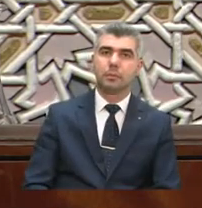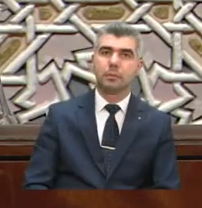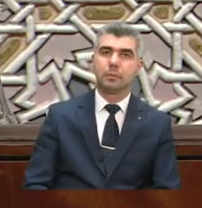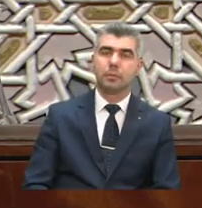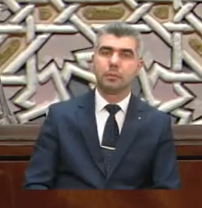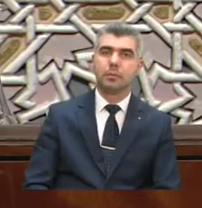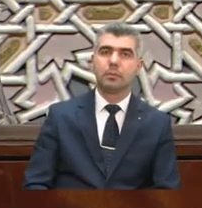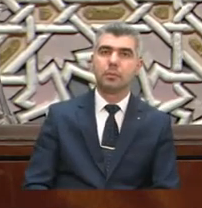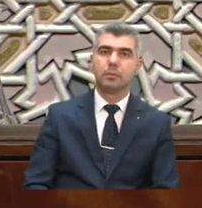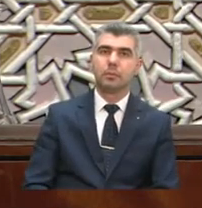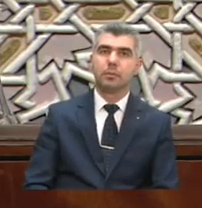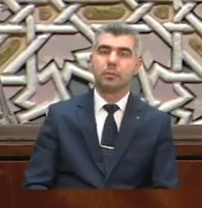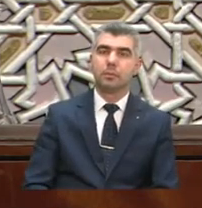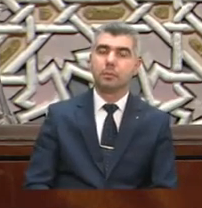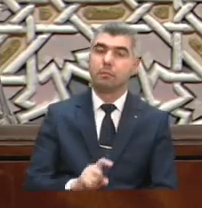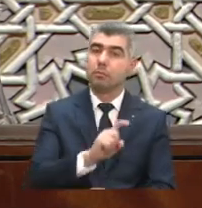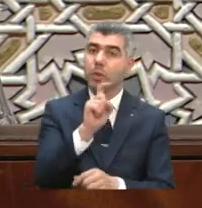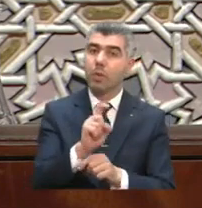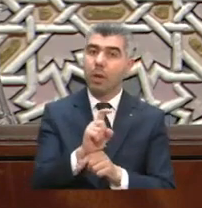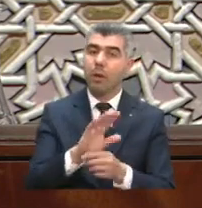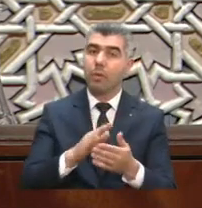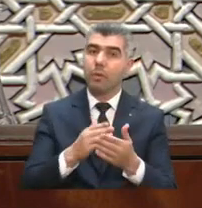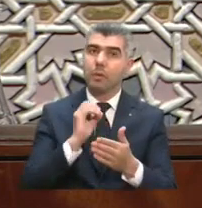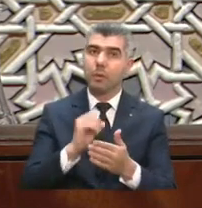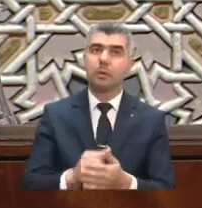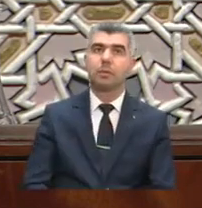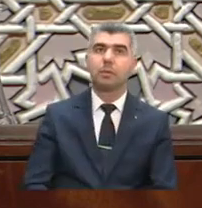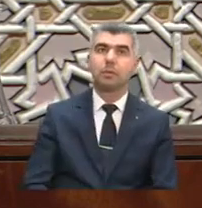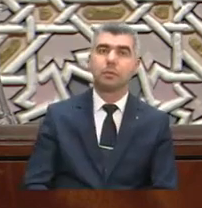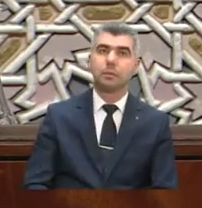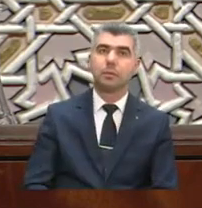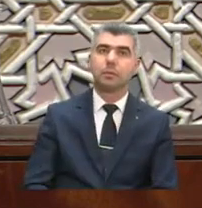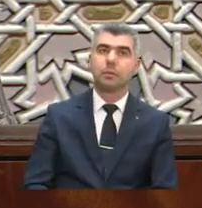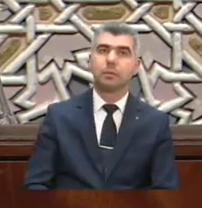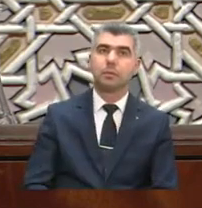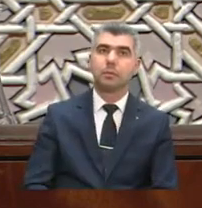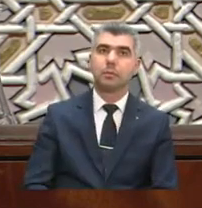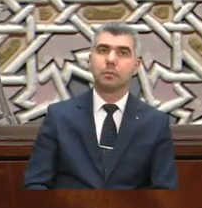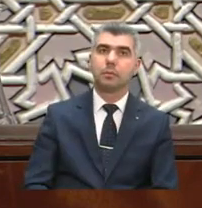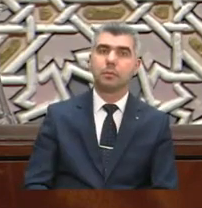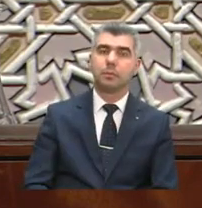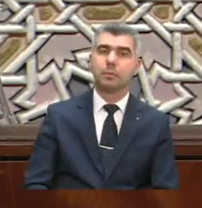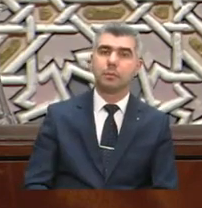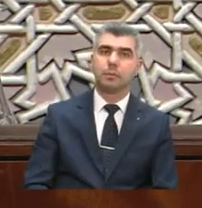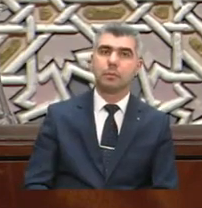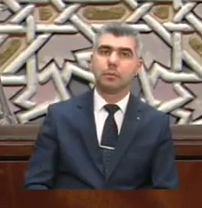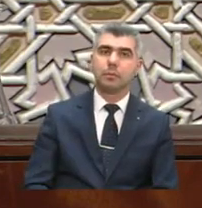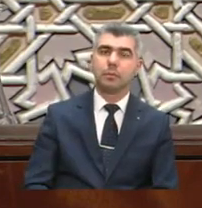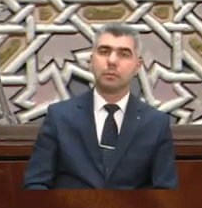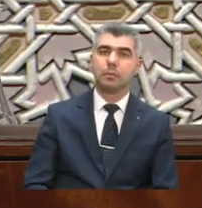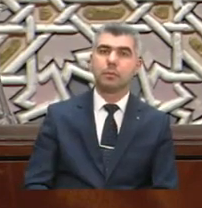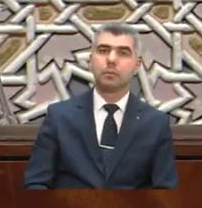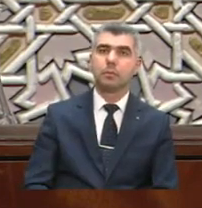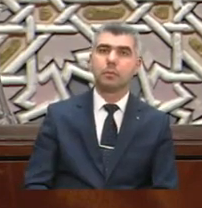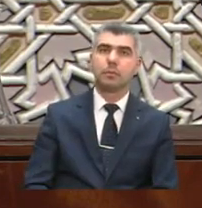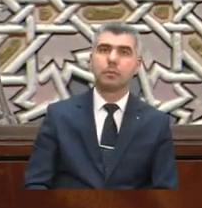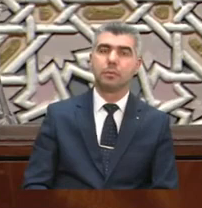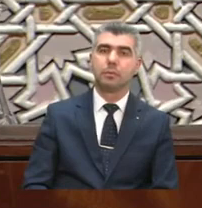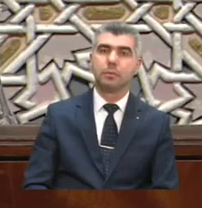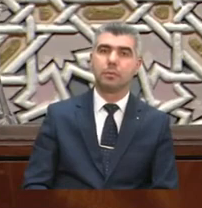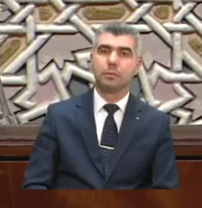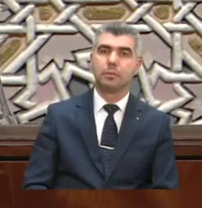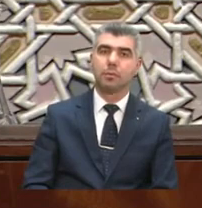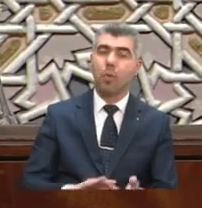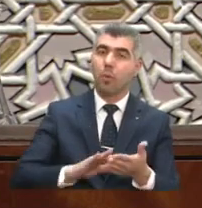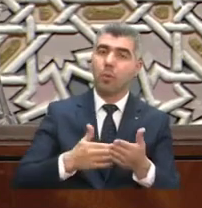أنا تسامحت مع الإخوان لأن الأستاذ السؤال كانت عنده حساسياته وهذا معروف وجميع